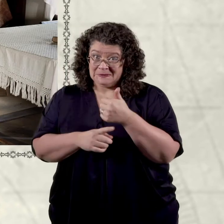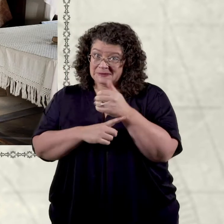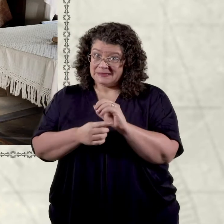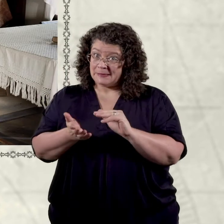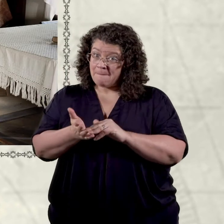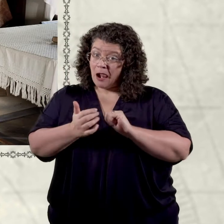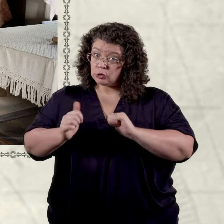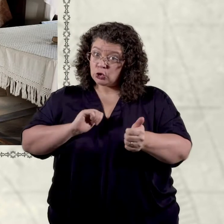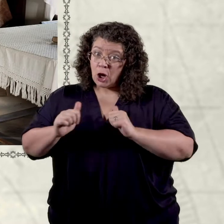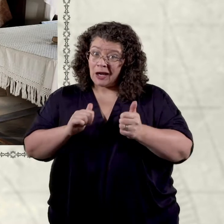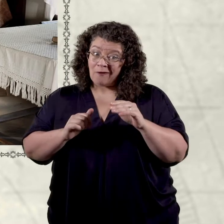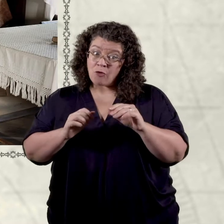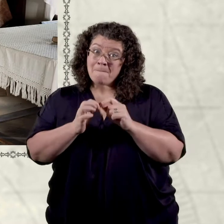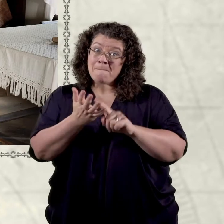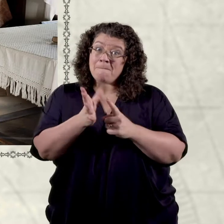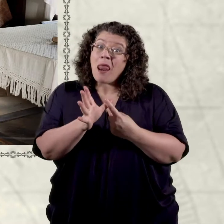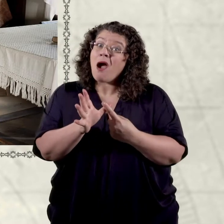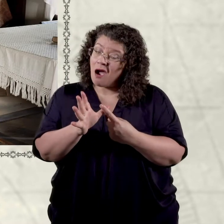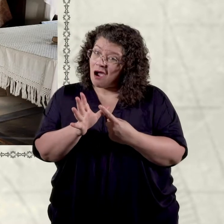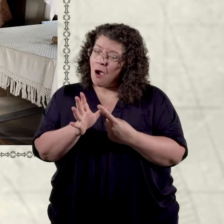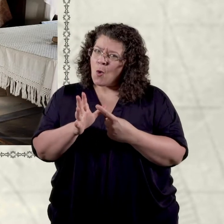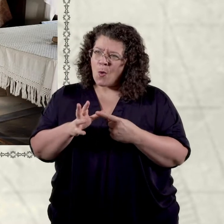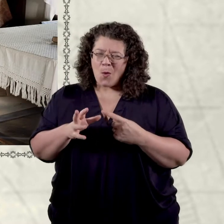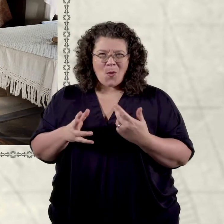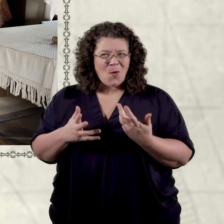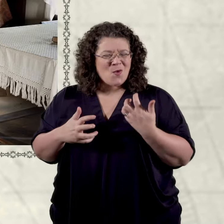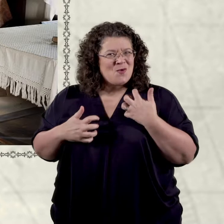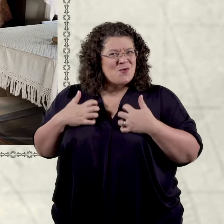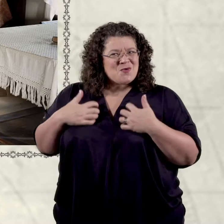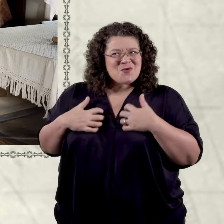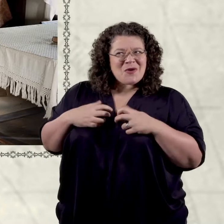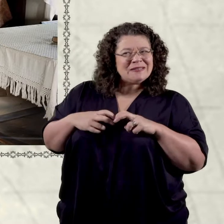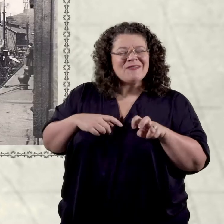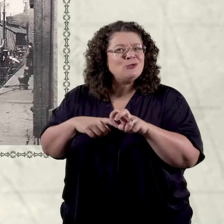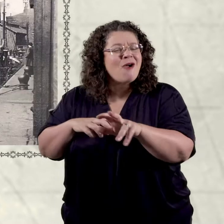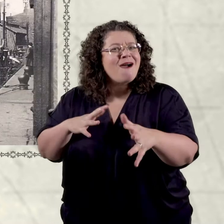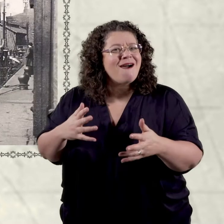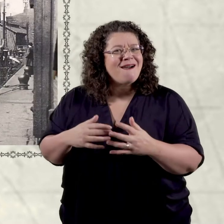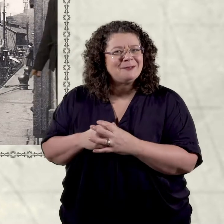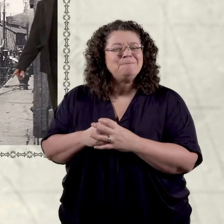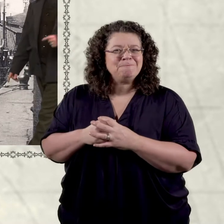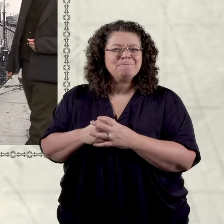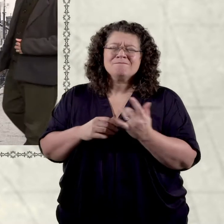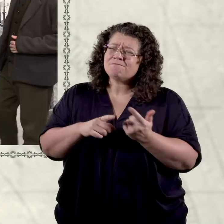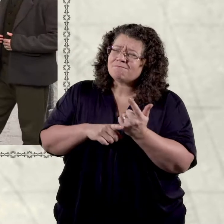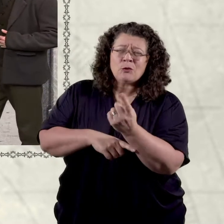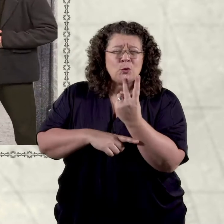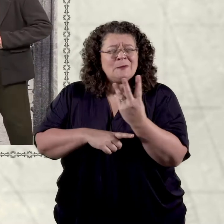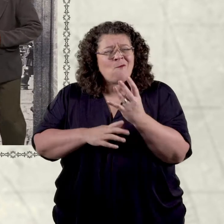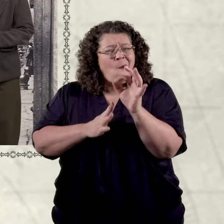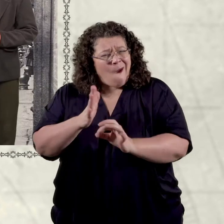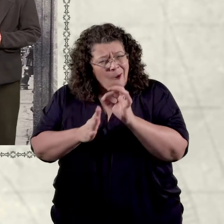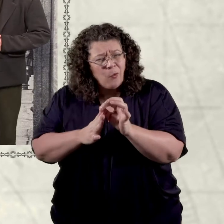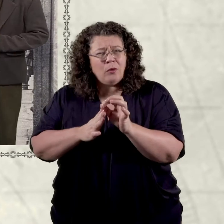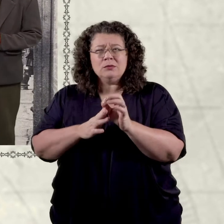ffwrdd o'r Bala. Dyma chi antur. Ar ôl diwrnod cyfa o